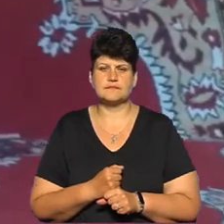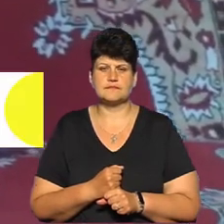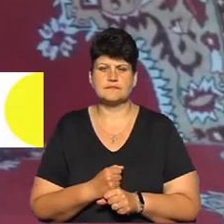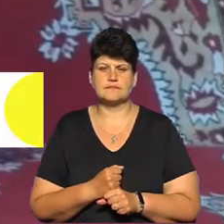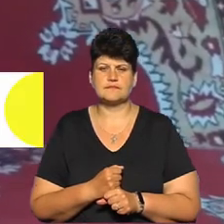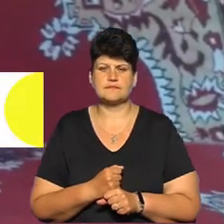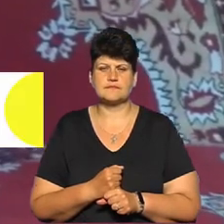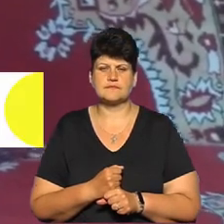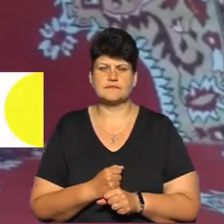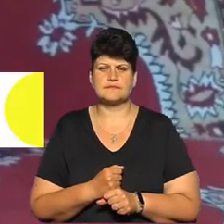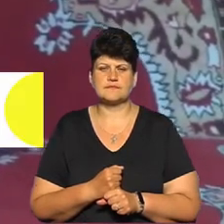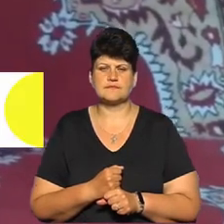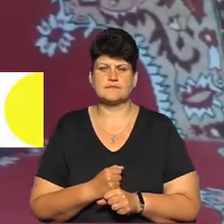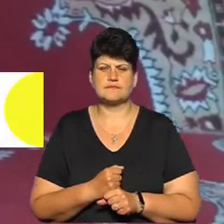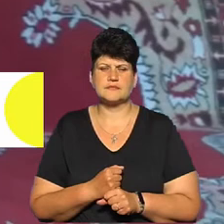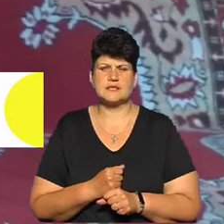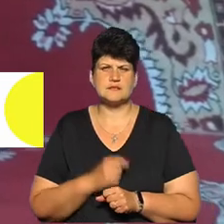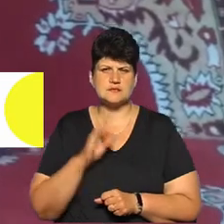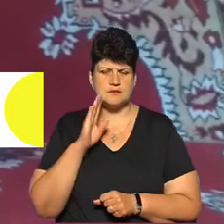буряки мала ланку,